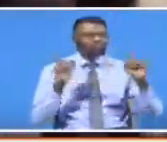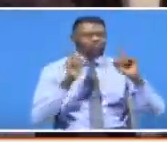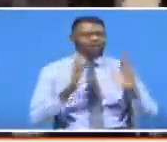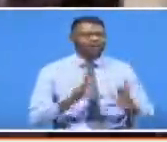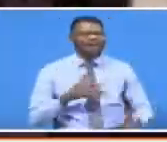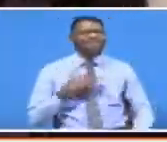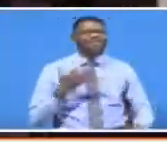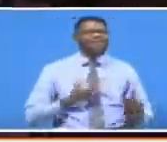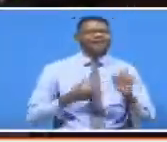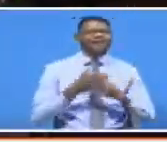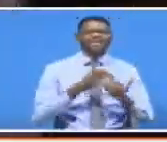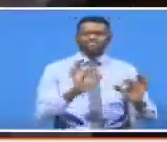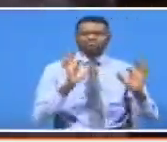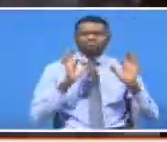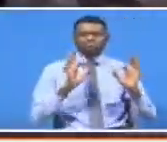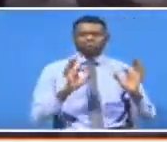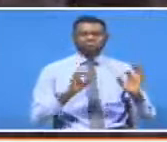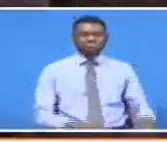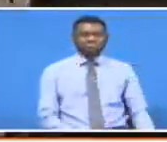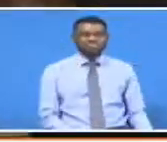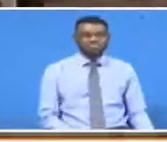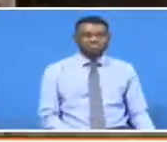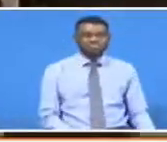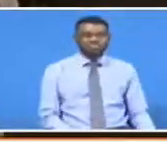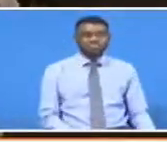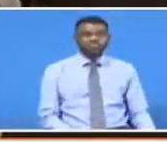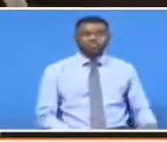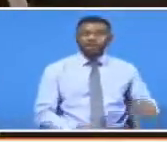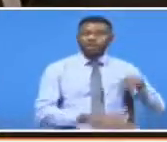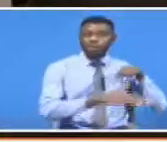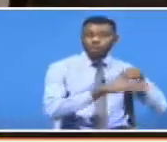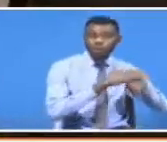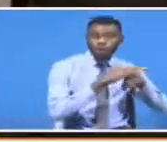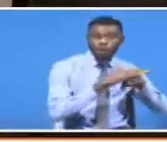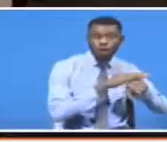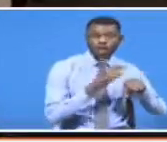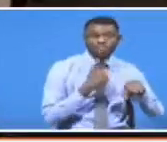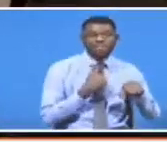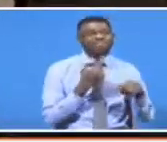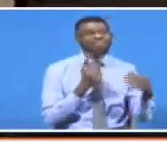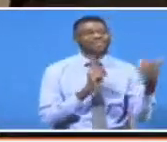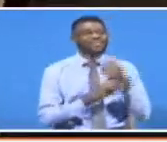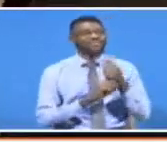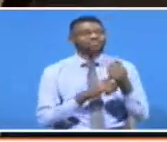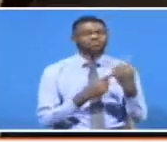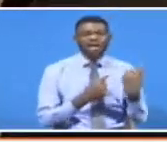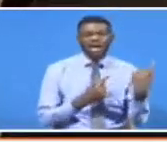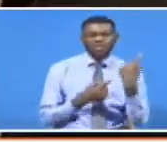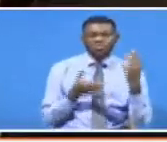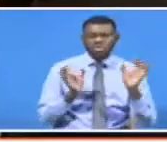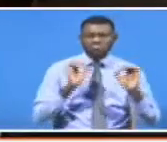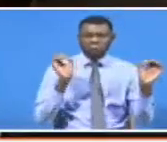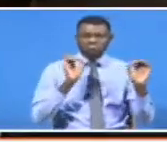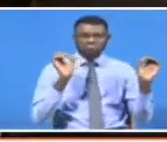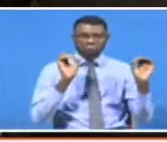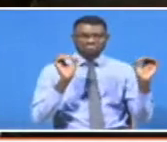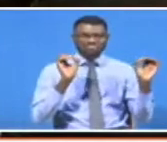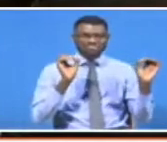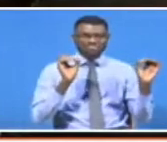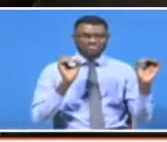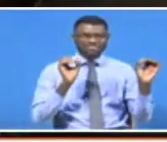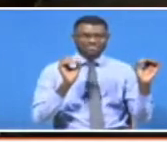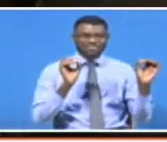kitu na ni plus kwangu. Hizi magoli singeweza kuachieve peke yangu, naweza dedicate hizi goals